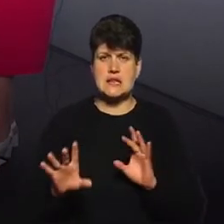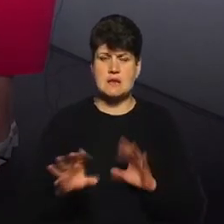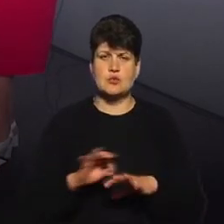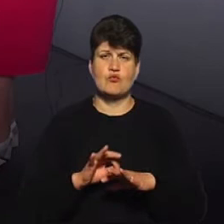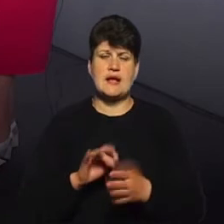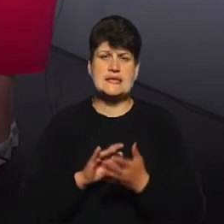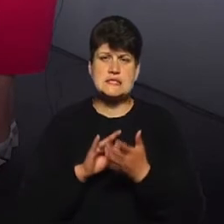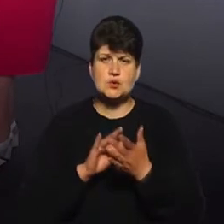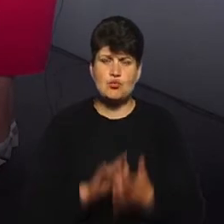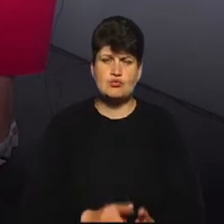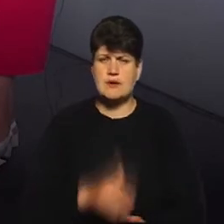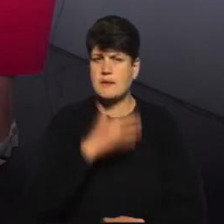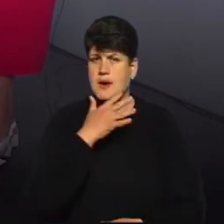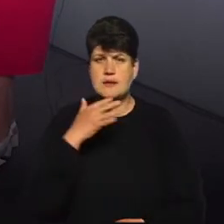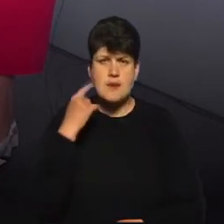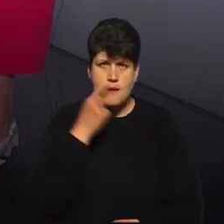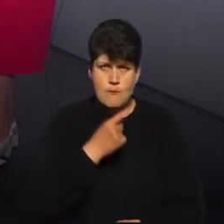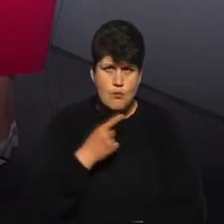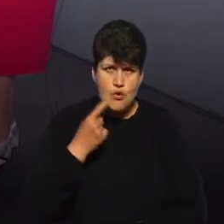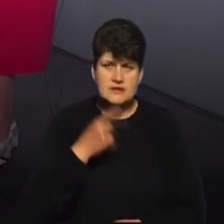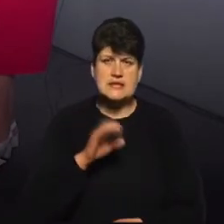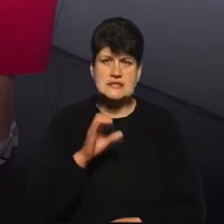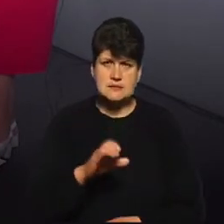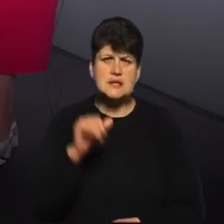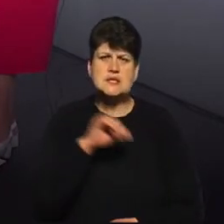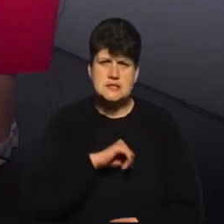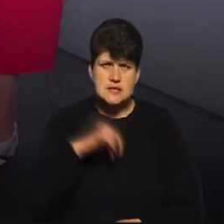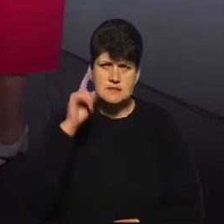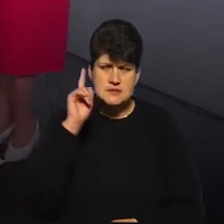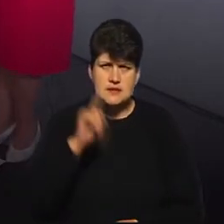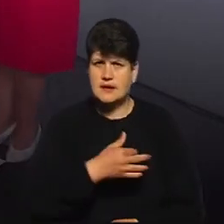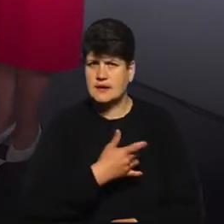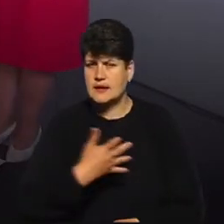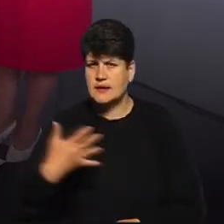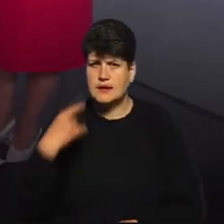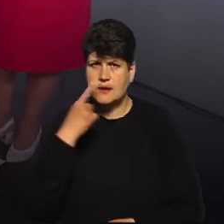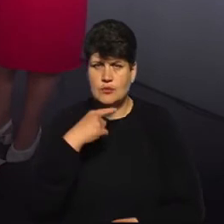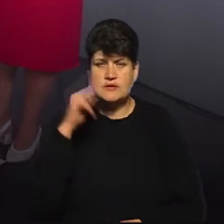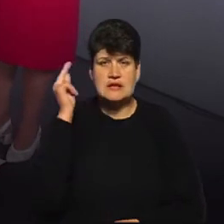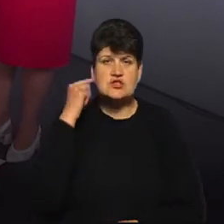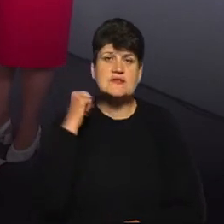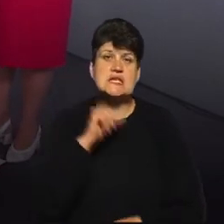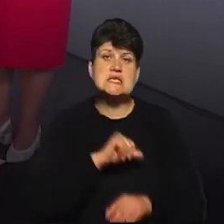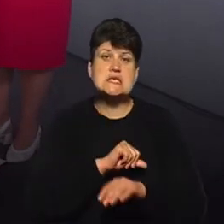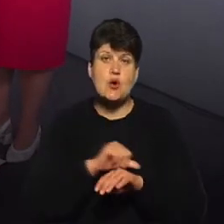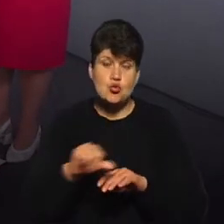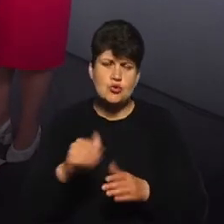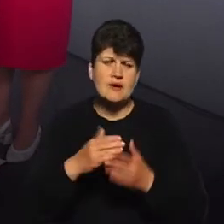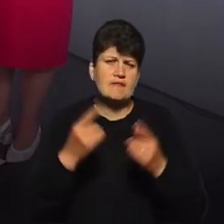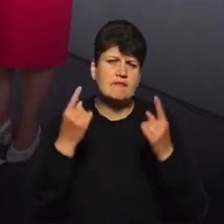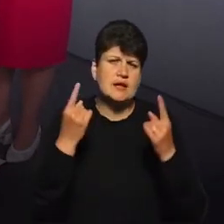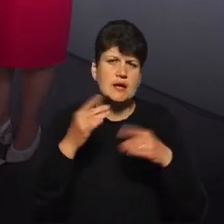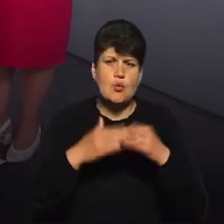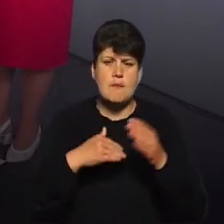Сам навіть Степан знає дуже декілька багато. Декілька мов, він навчався за кордоном, він має велику практику роботи з іноземцями, і це